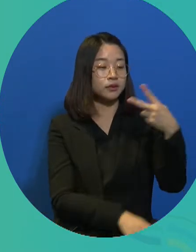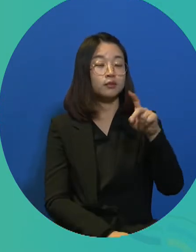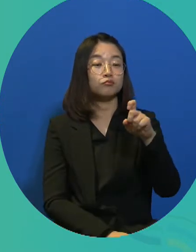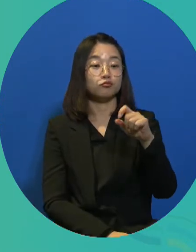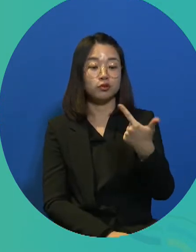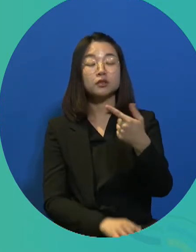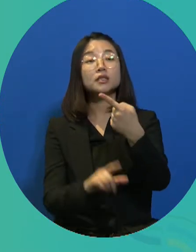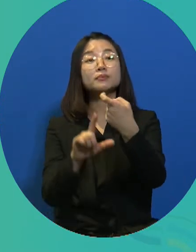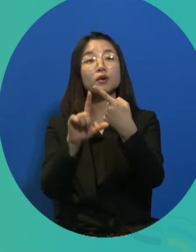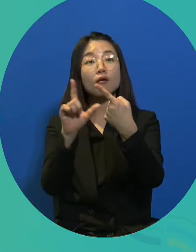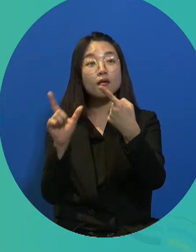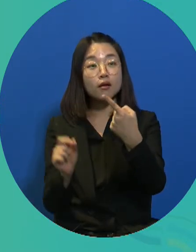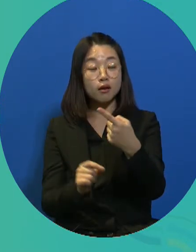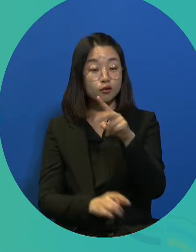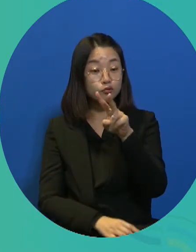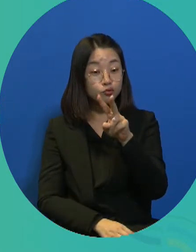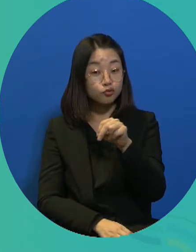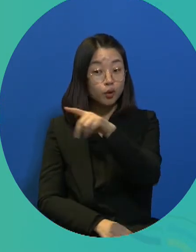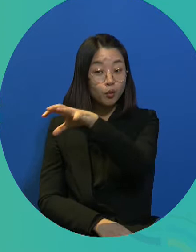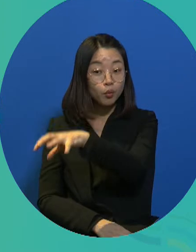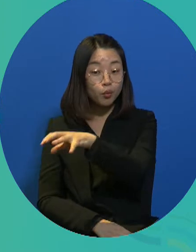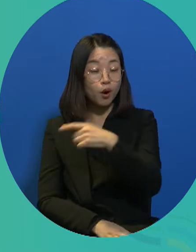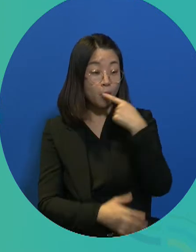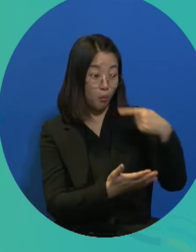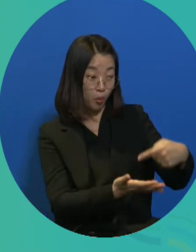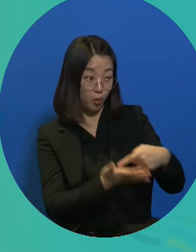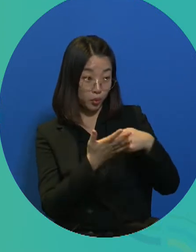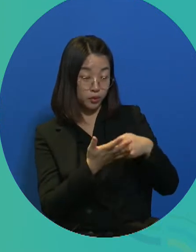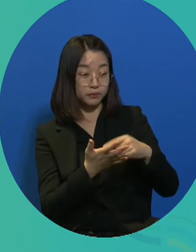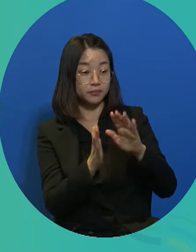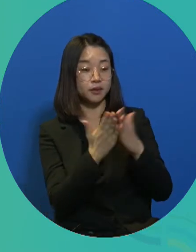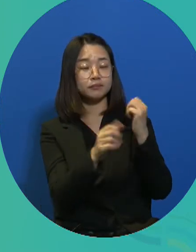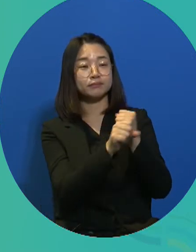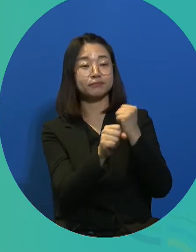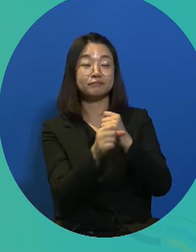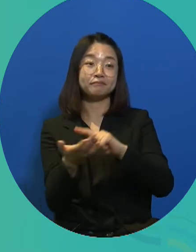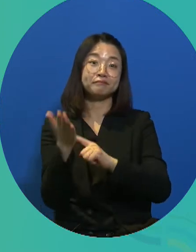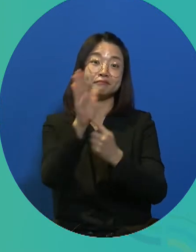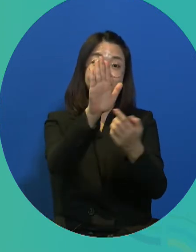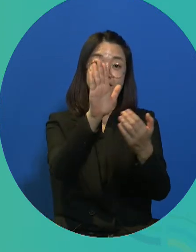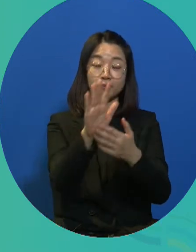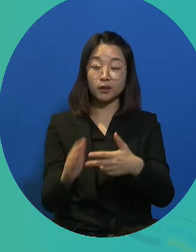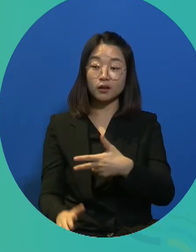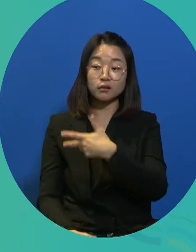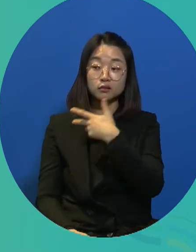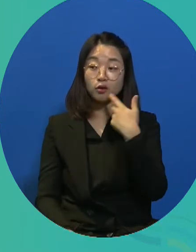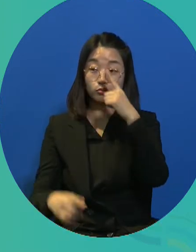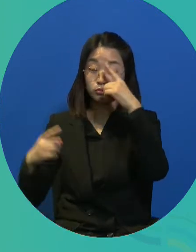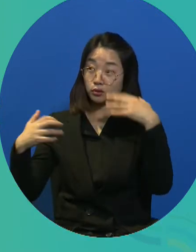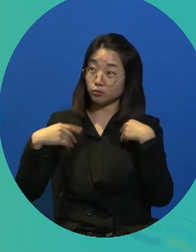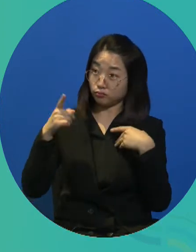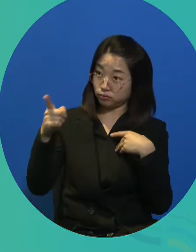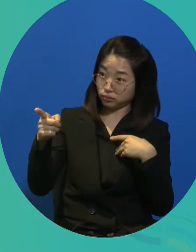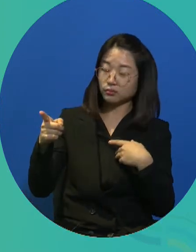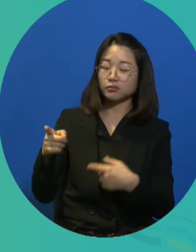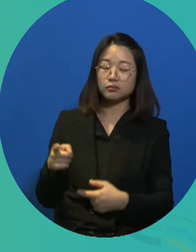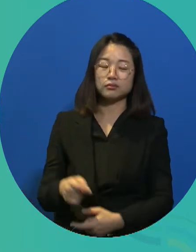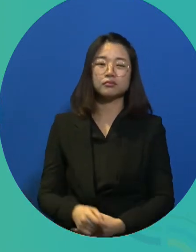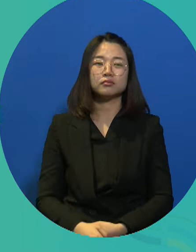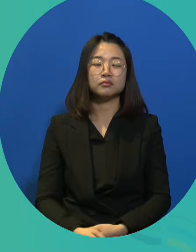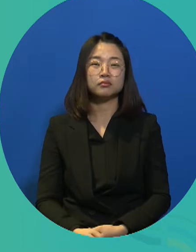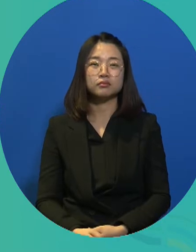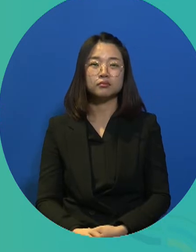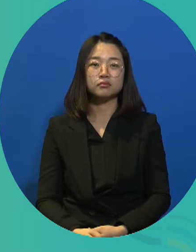2016년 11월에 UN 위원회 차원에서 보고서를 발간을 했는데 영국 정부의 중대하고도